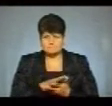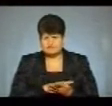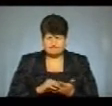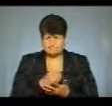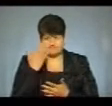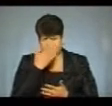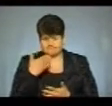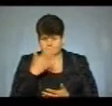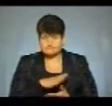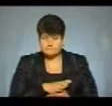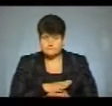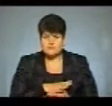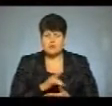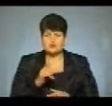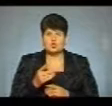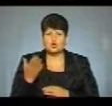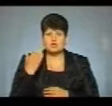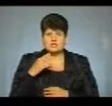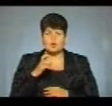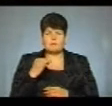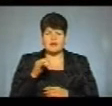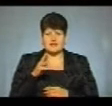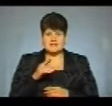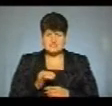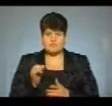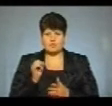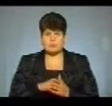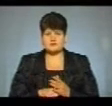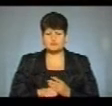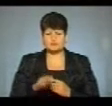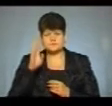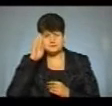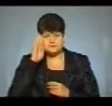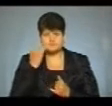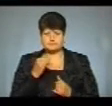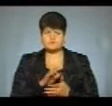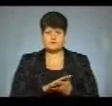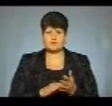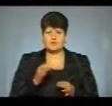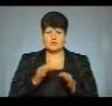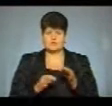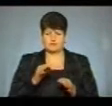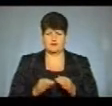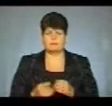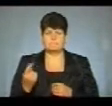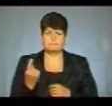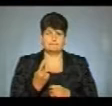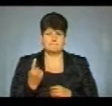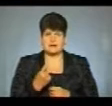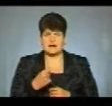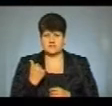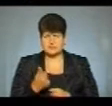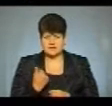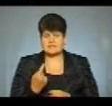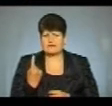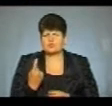впізнати. Щодо колишнього бійця Беркуту, якого підозрюють у вбивстві Назарія, нині триває судовий процес. Перший рік не один суддя